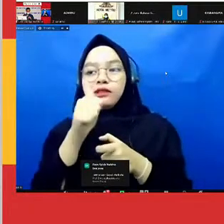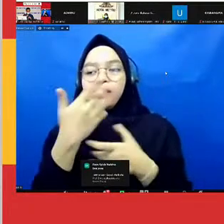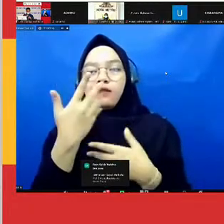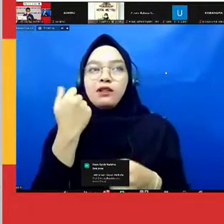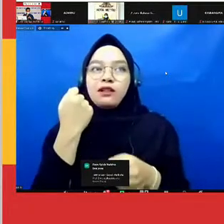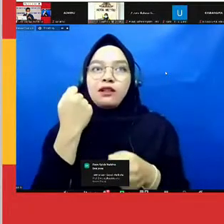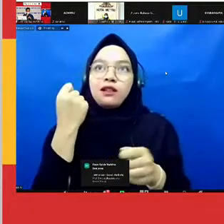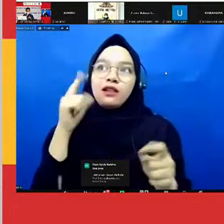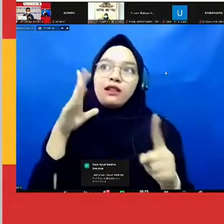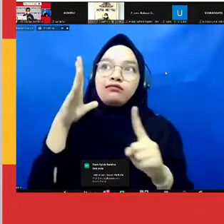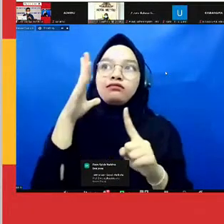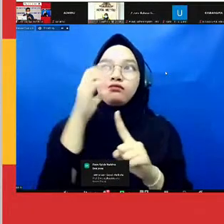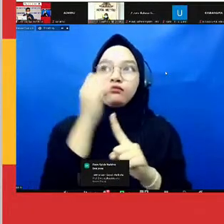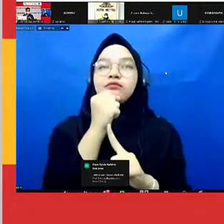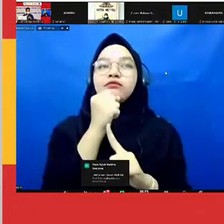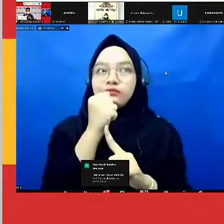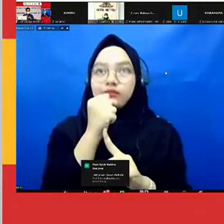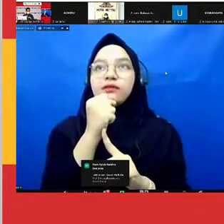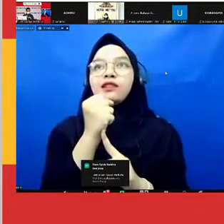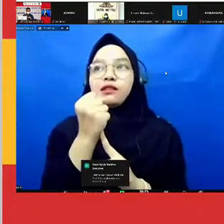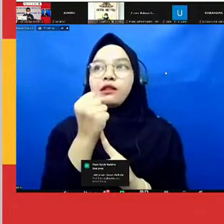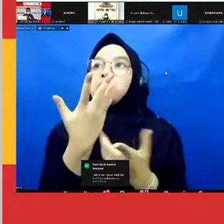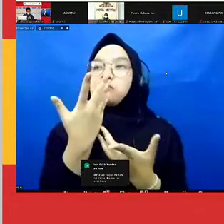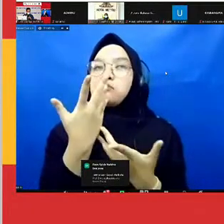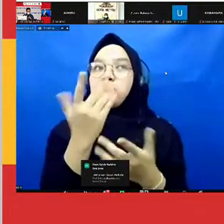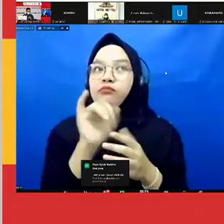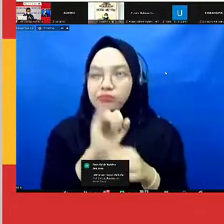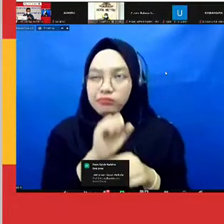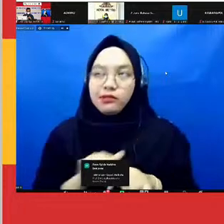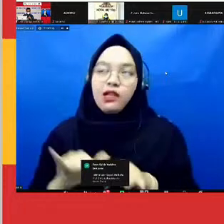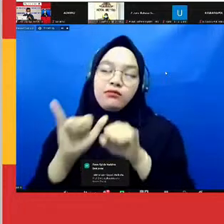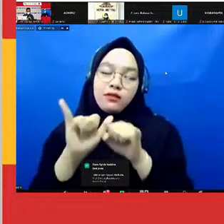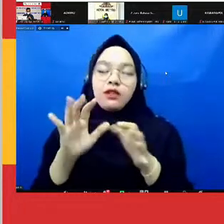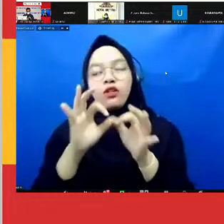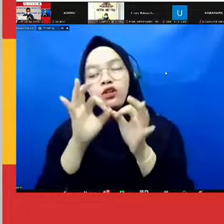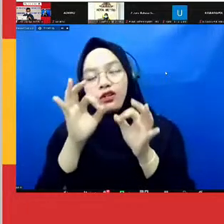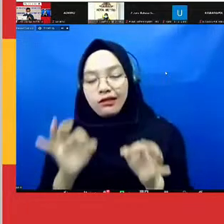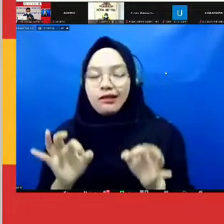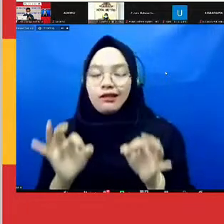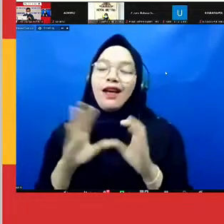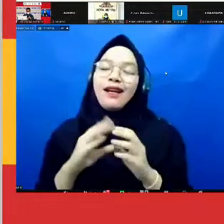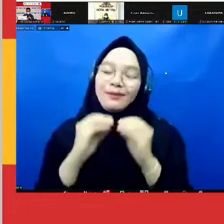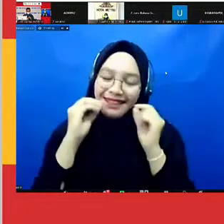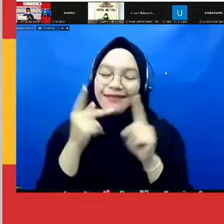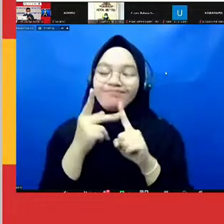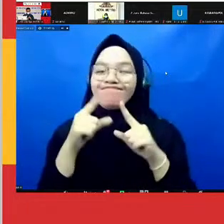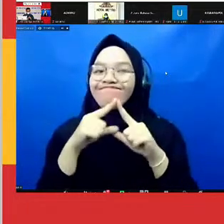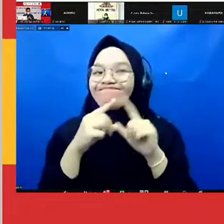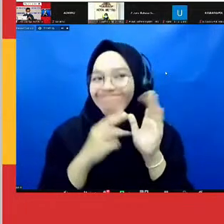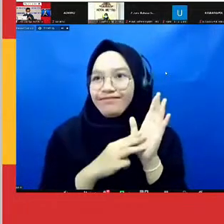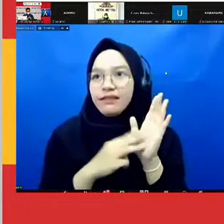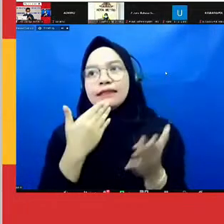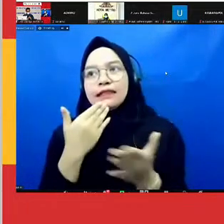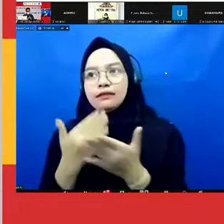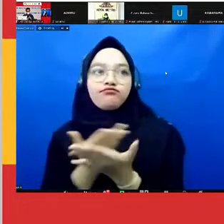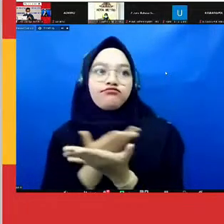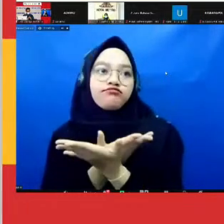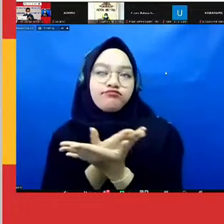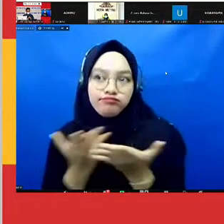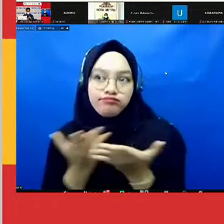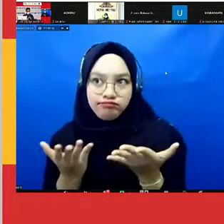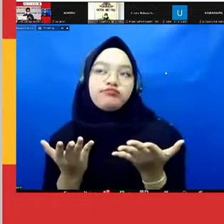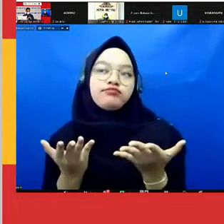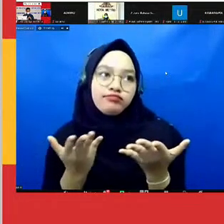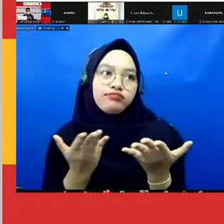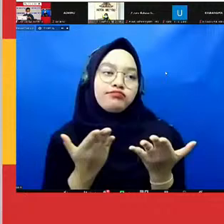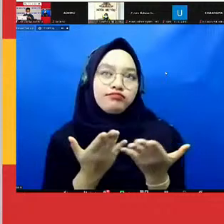bersama, kota ramah HAM atau human rights. Terima kasih sekali lagi kepada seluruh hadirin, seluruh peserta diskusi yang sudah